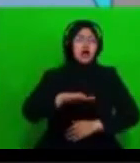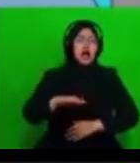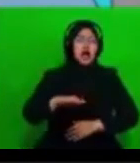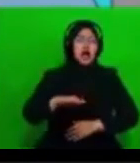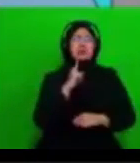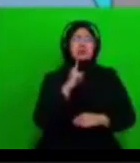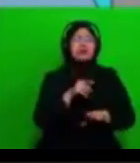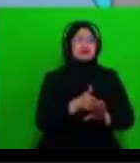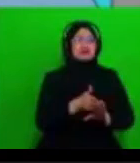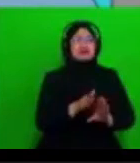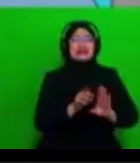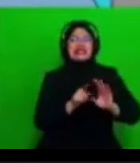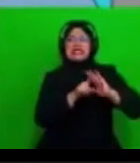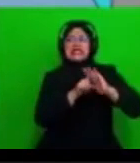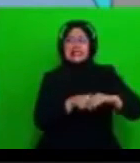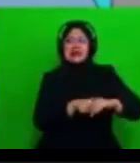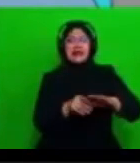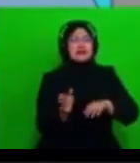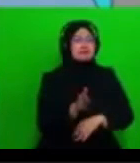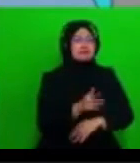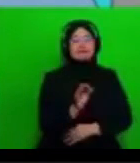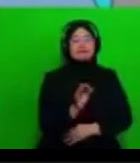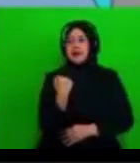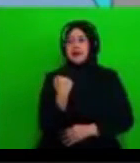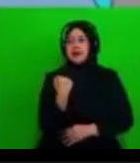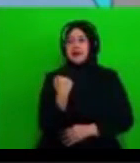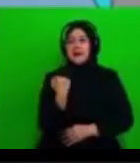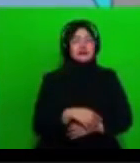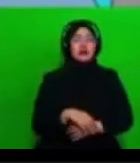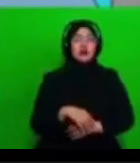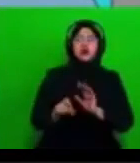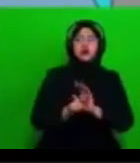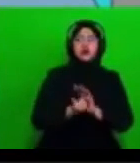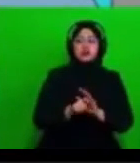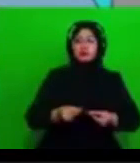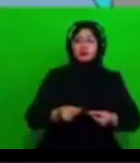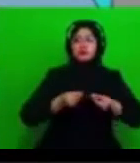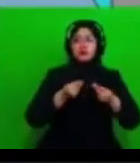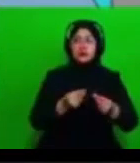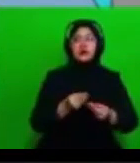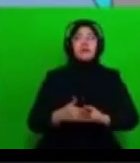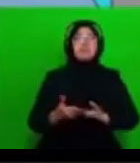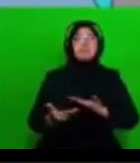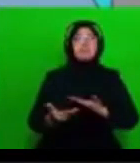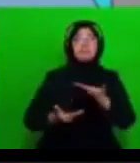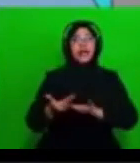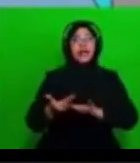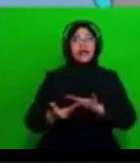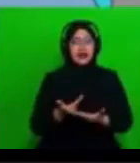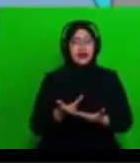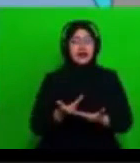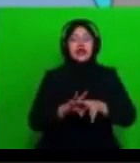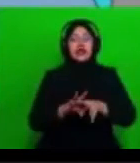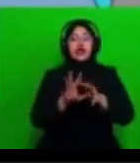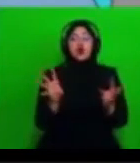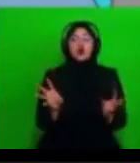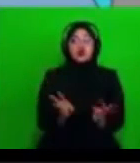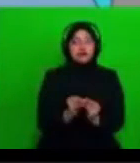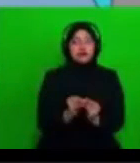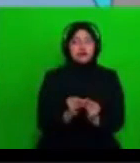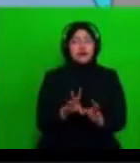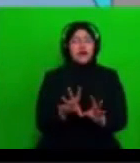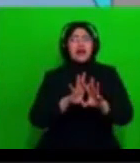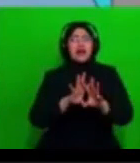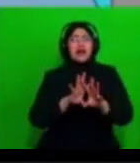child left behind. Dalam konteks ini, kita akan berusaha untuk menghadirkan layanan PAUD yang inklusif, terjangkau, dan merata.